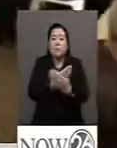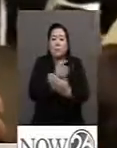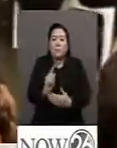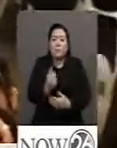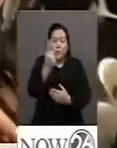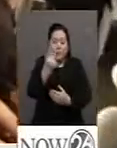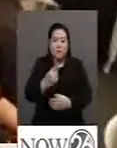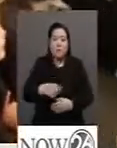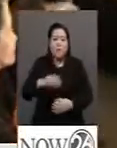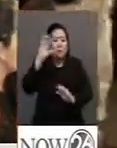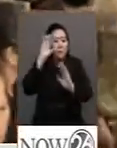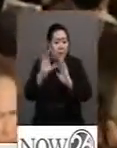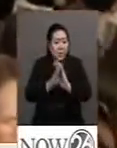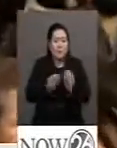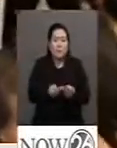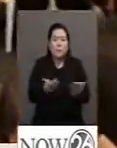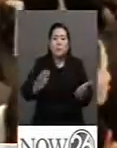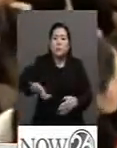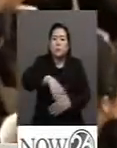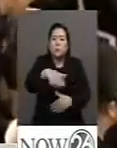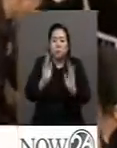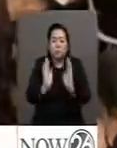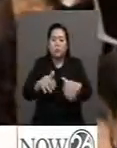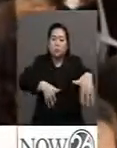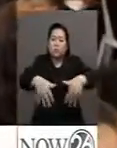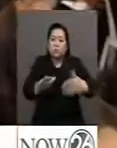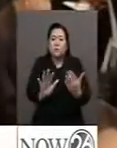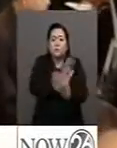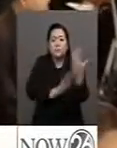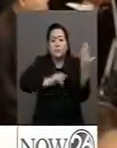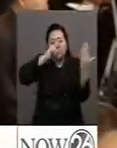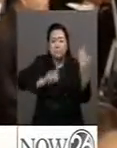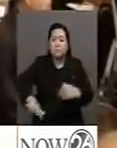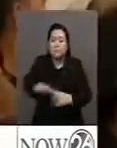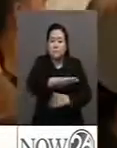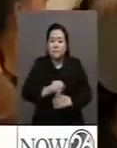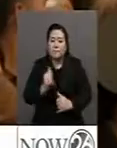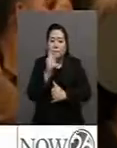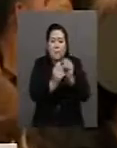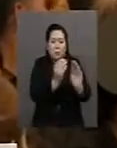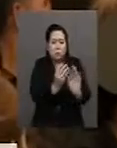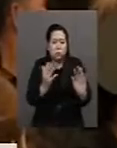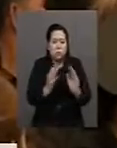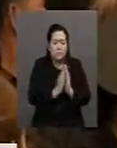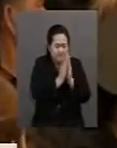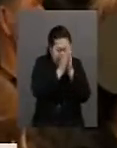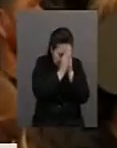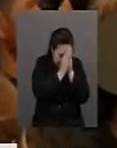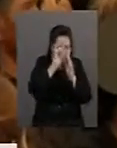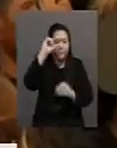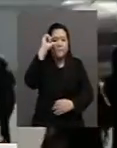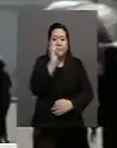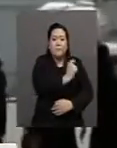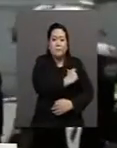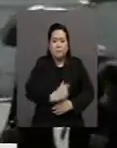พระราชทานแก่ประสบกรณิกรที่เข้ากราบสักการะพระบรมศพเบื้องหน้าพระบรมโกศในพระที่นั่งดุสิตมหาปราส